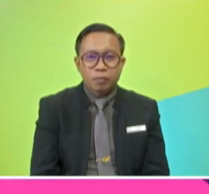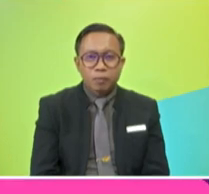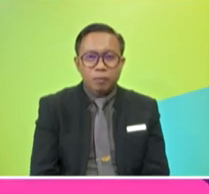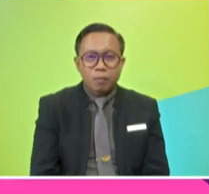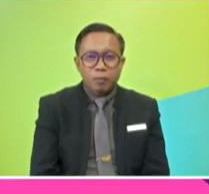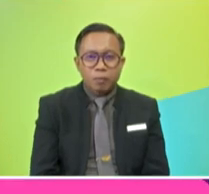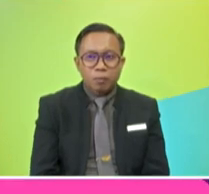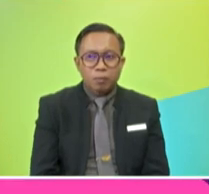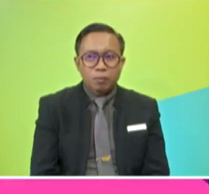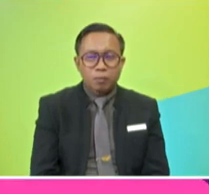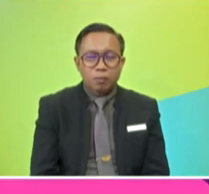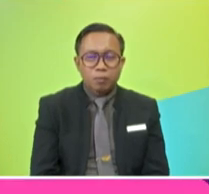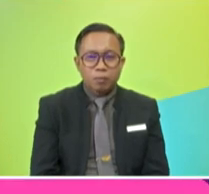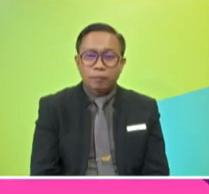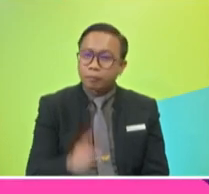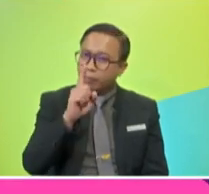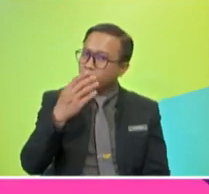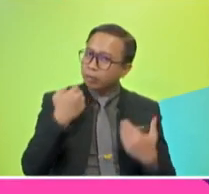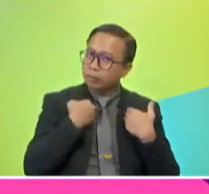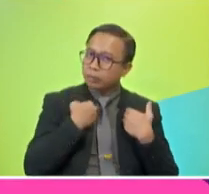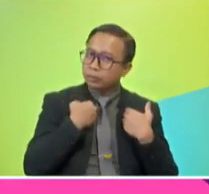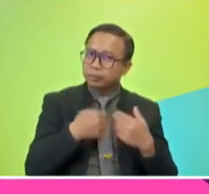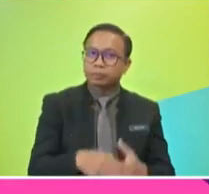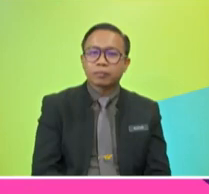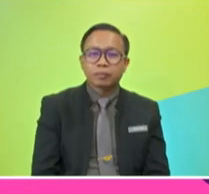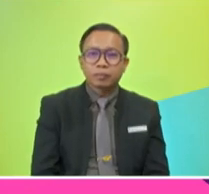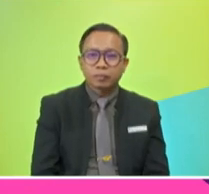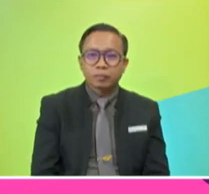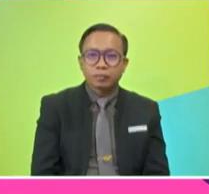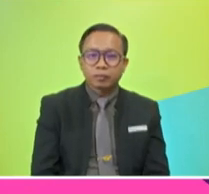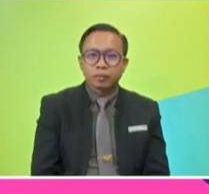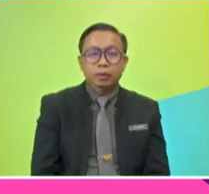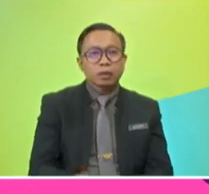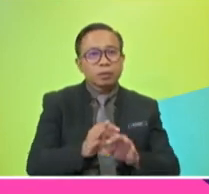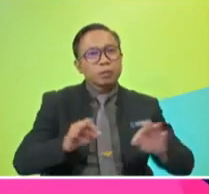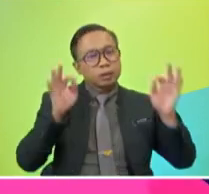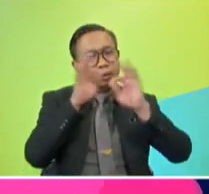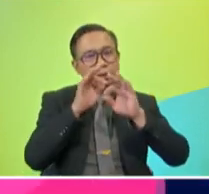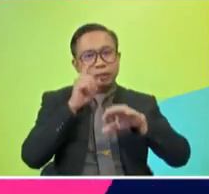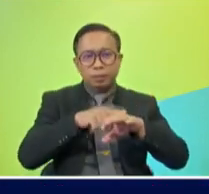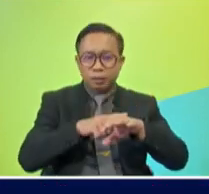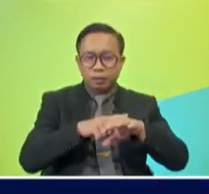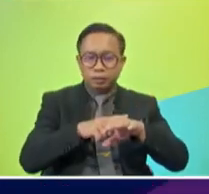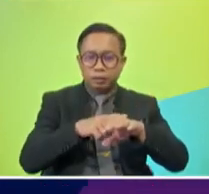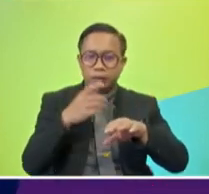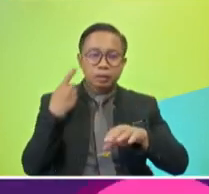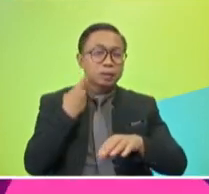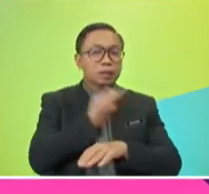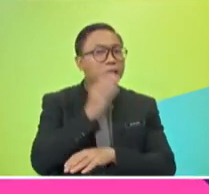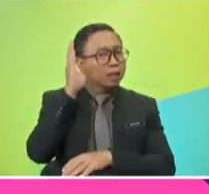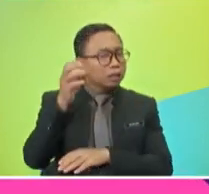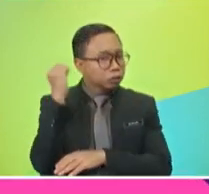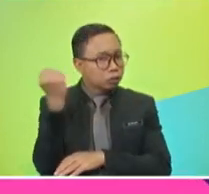kita tengok dulu apakah pembayarannya kepentingan bertanggung jawab Jiran kita akan senantiasa